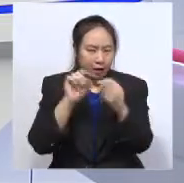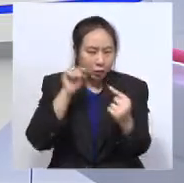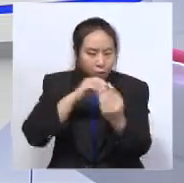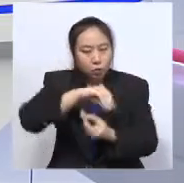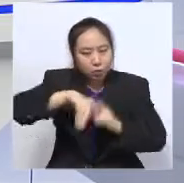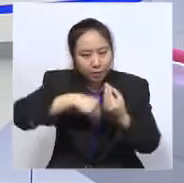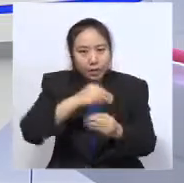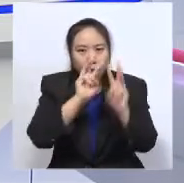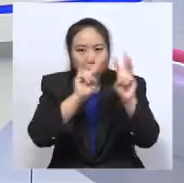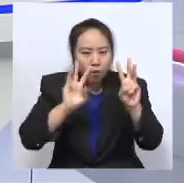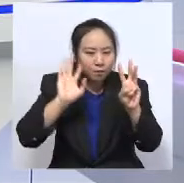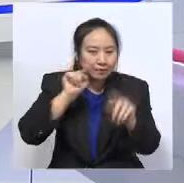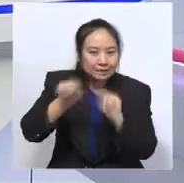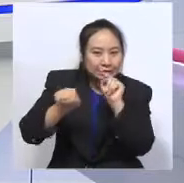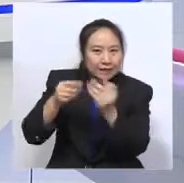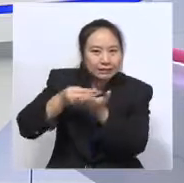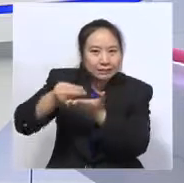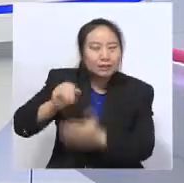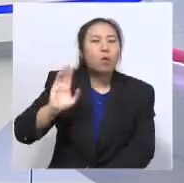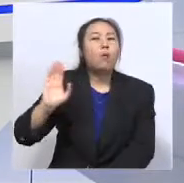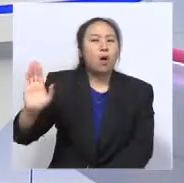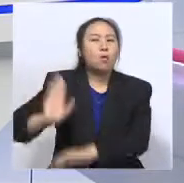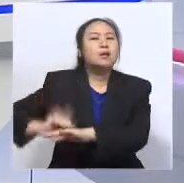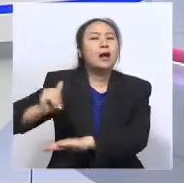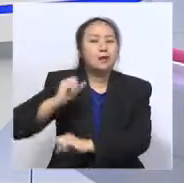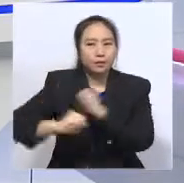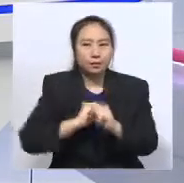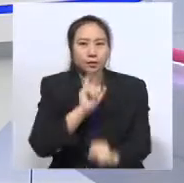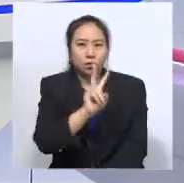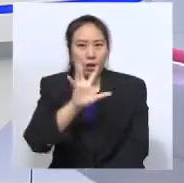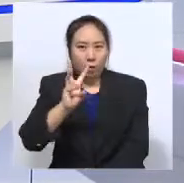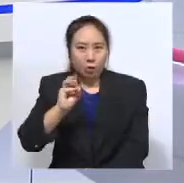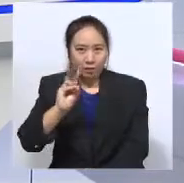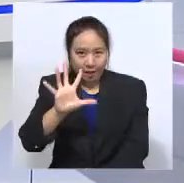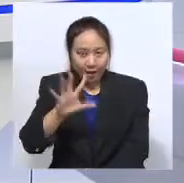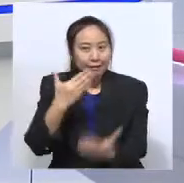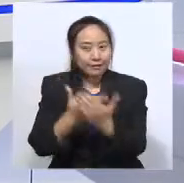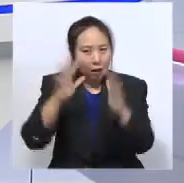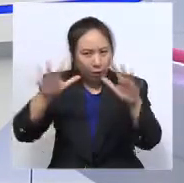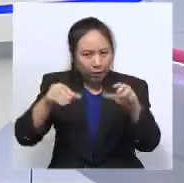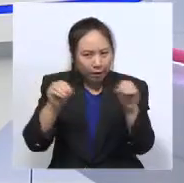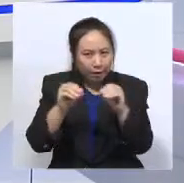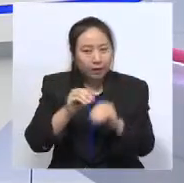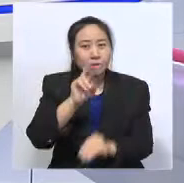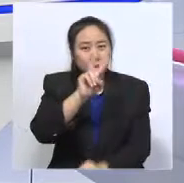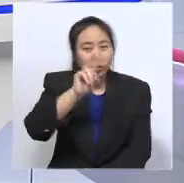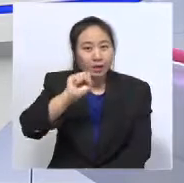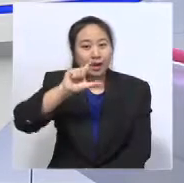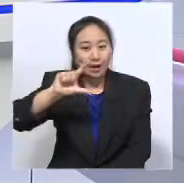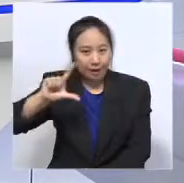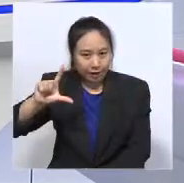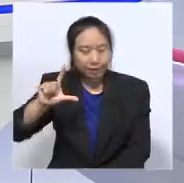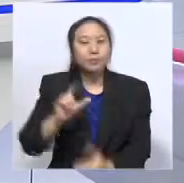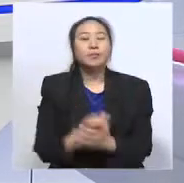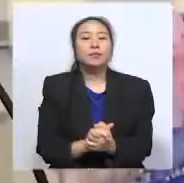อมเมิร์ซที่เขาเชี่ยวชาญอยู่แล้วก็คาดว่าในปี2565ค่ะจะสร้างรายได้เกือบ2ล้านล้านบาทเลยเกือบ2แสนล้